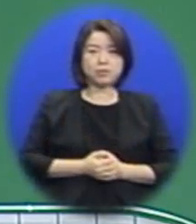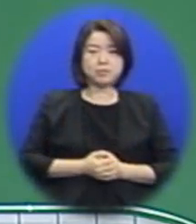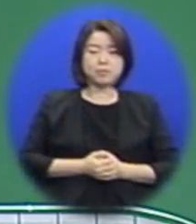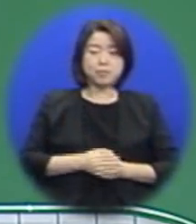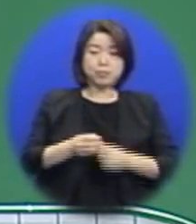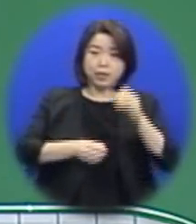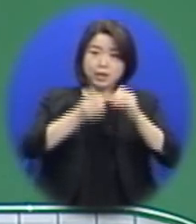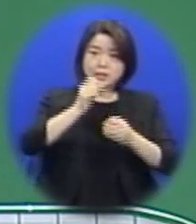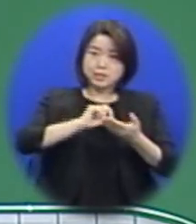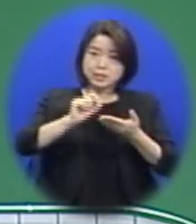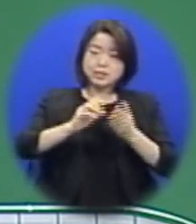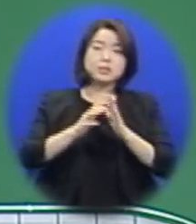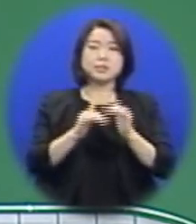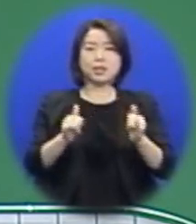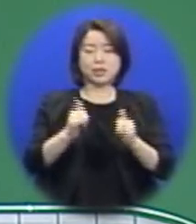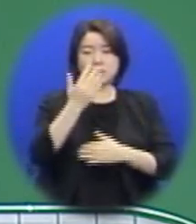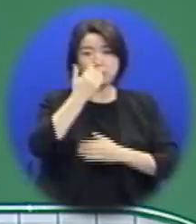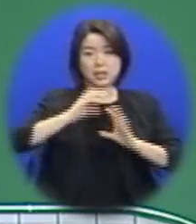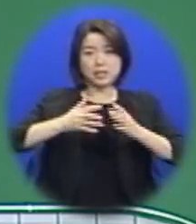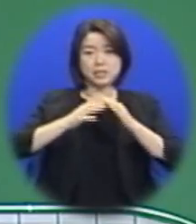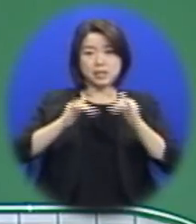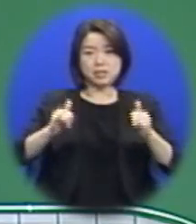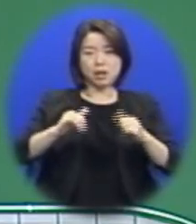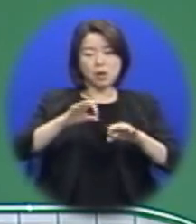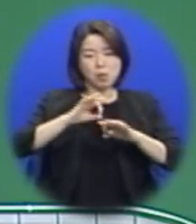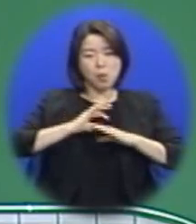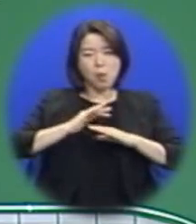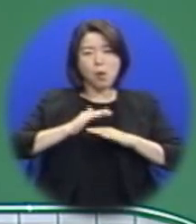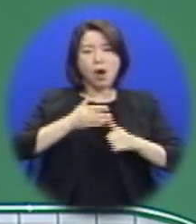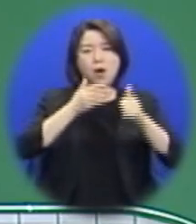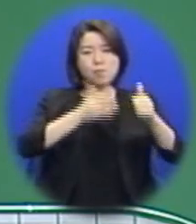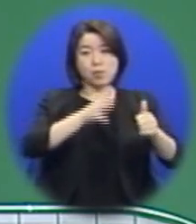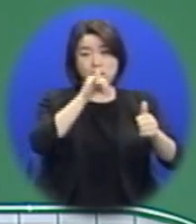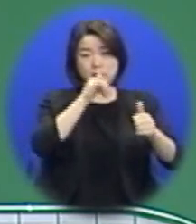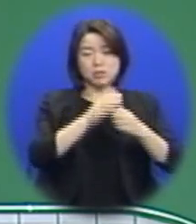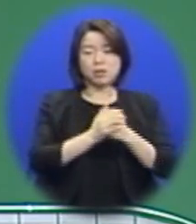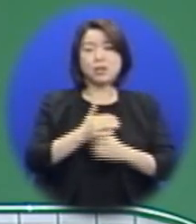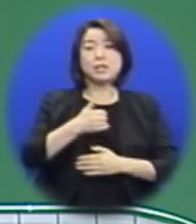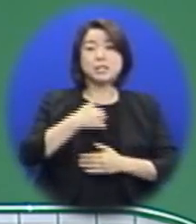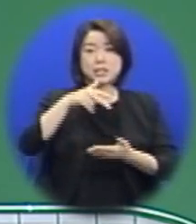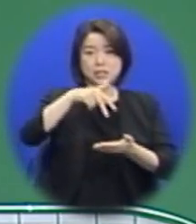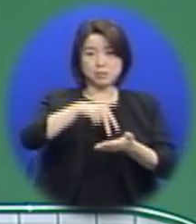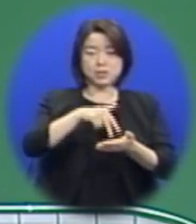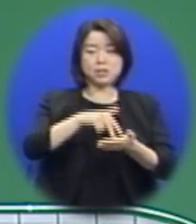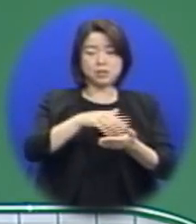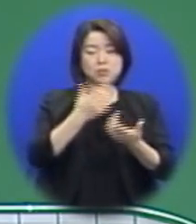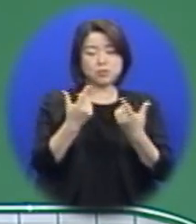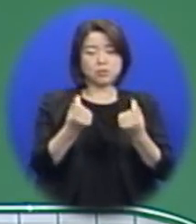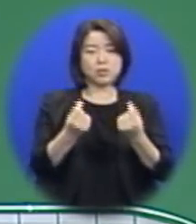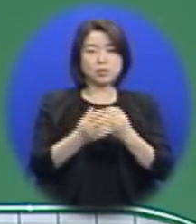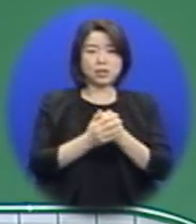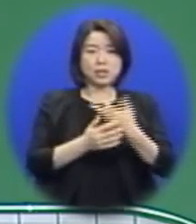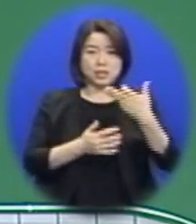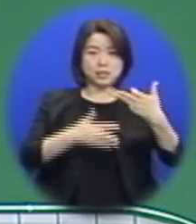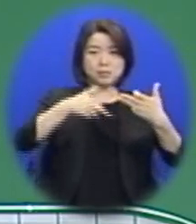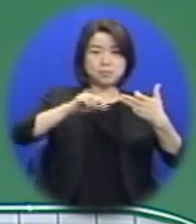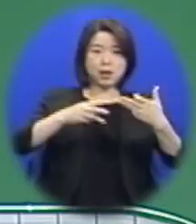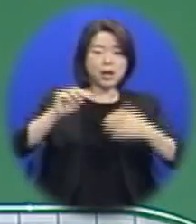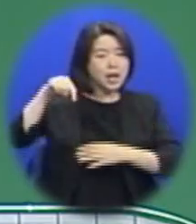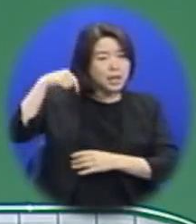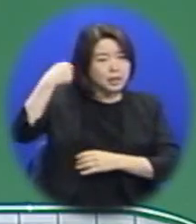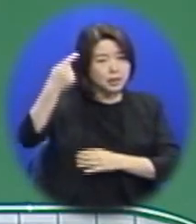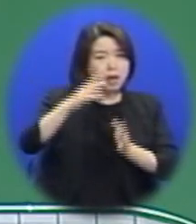시편 기자가 이스라엘 백성들에게 놀라운 제안을 합니다. 제게 있어서는 정말 그렇습니다. 18절에 다음